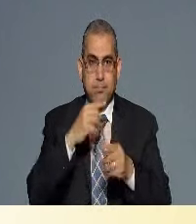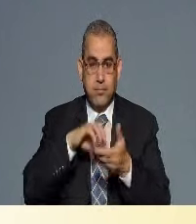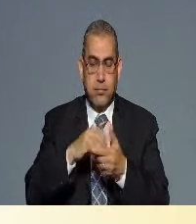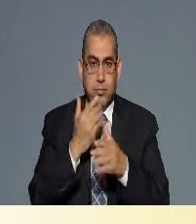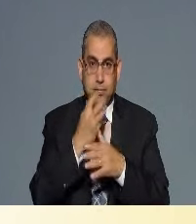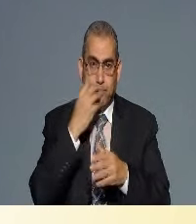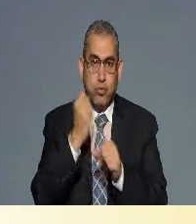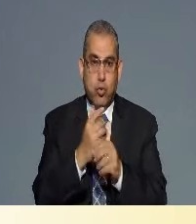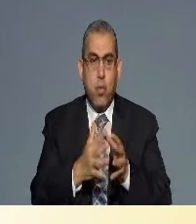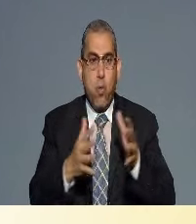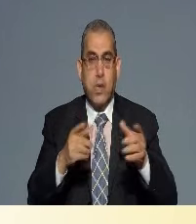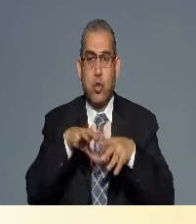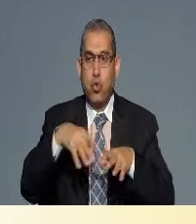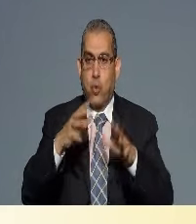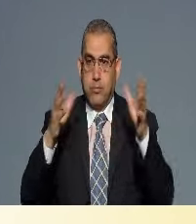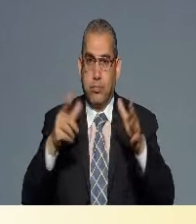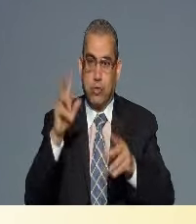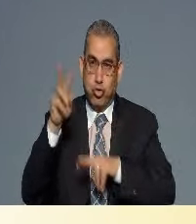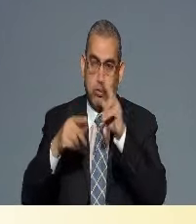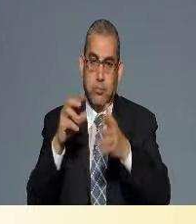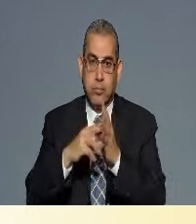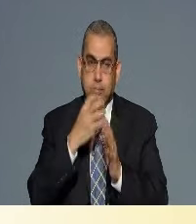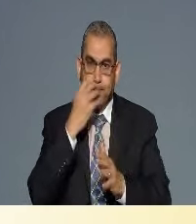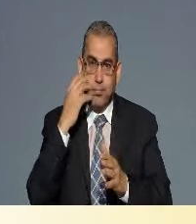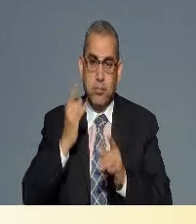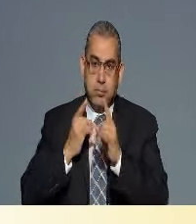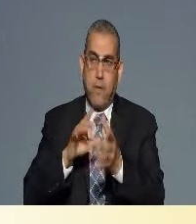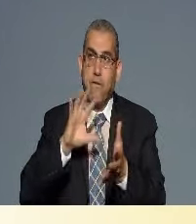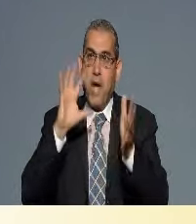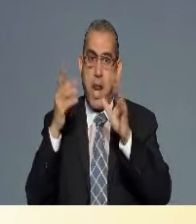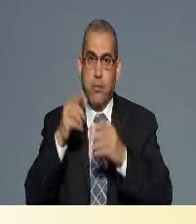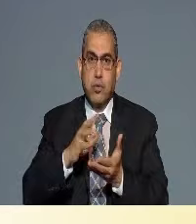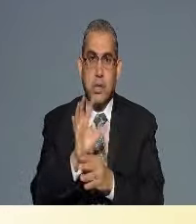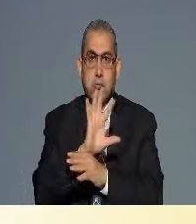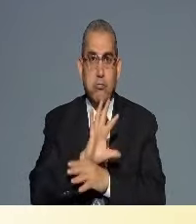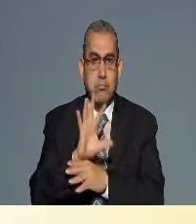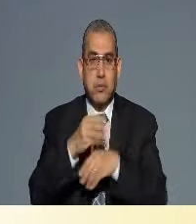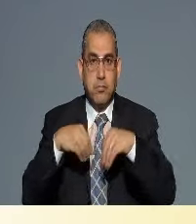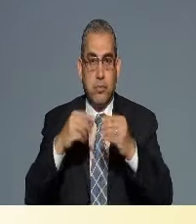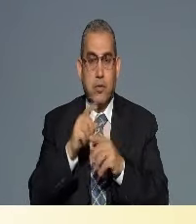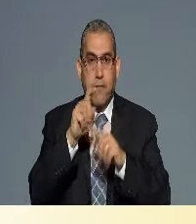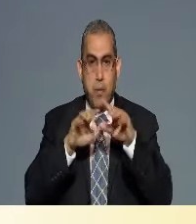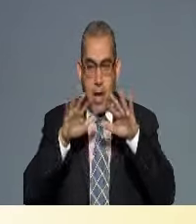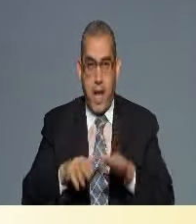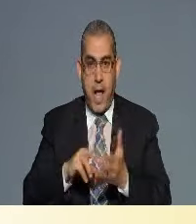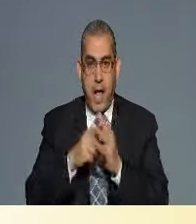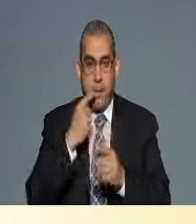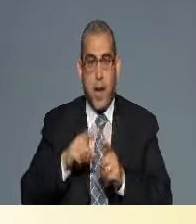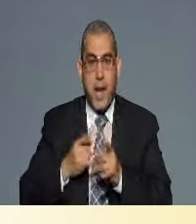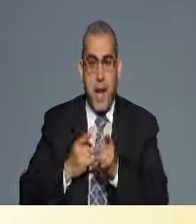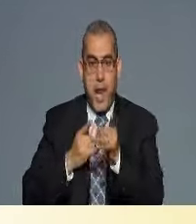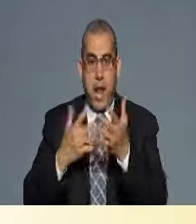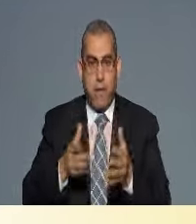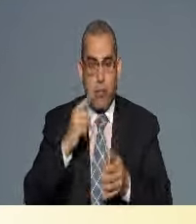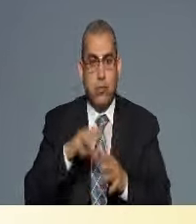حجم التوسعات الزراعيه، واحد من اكبر الاسواق العالميه للتسويق، تخفيض التكلفه الخاصه بالنقل، توفير